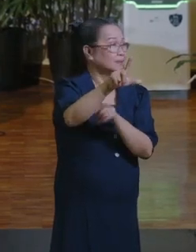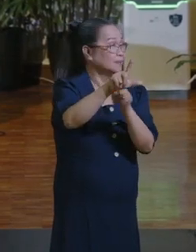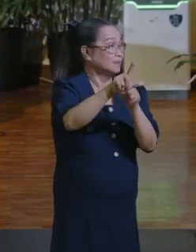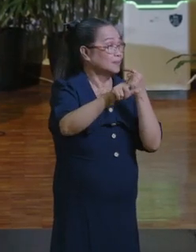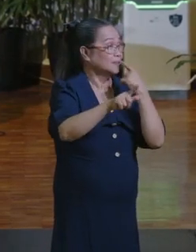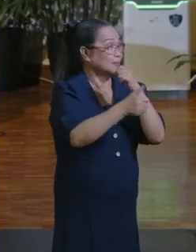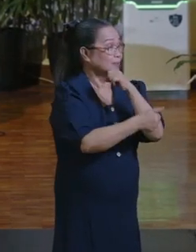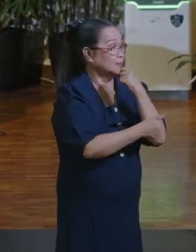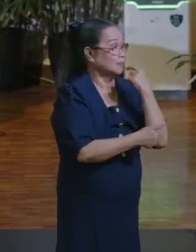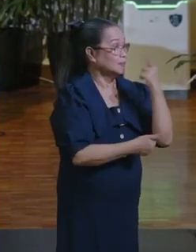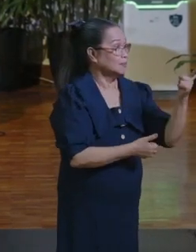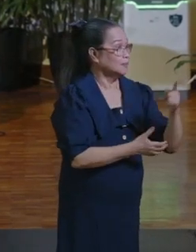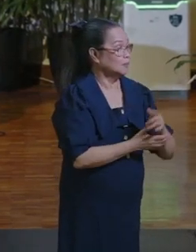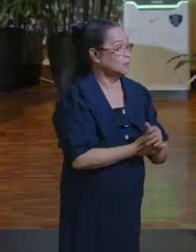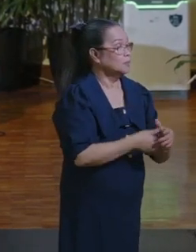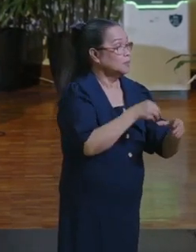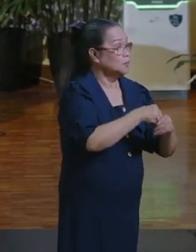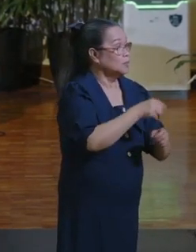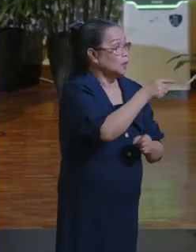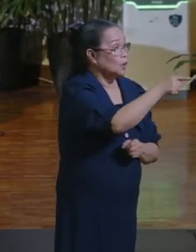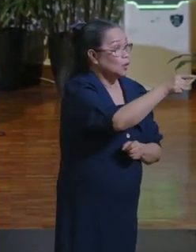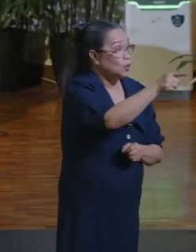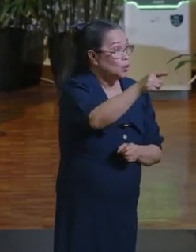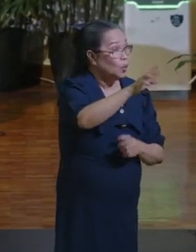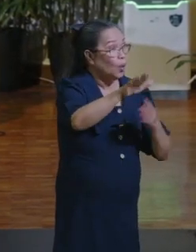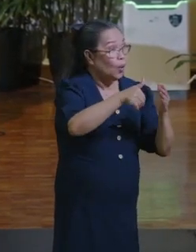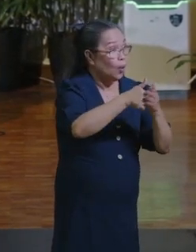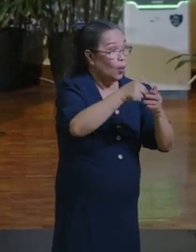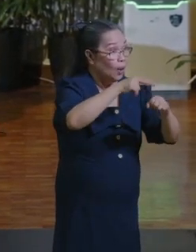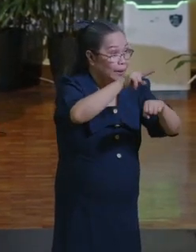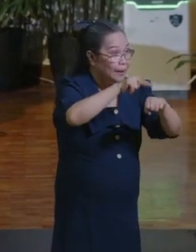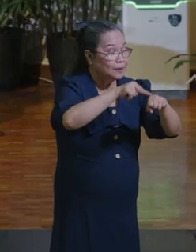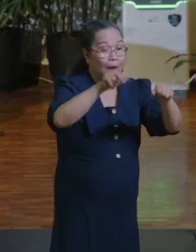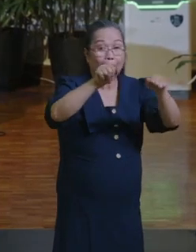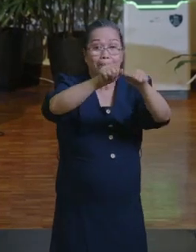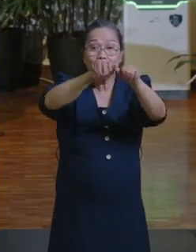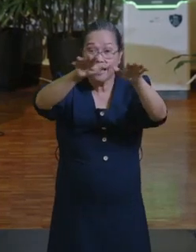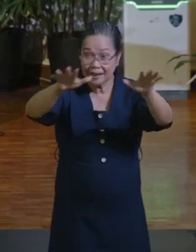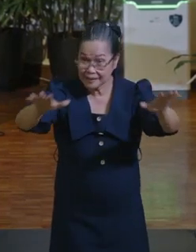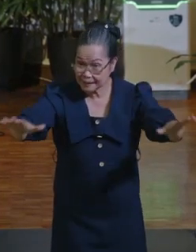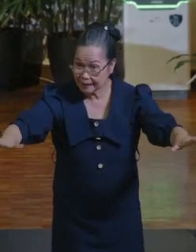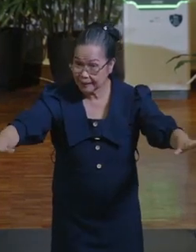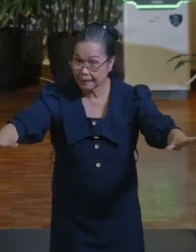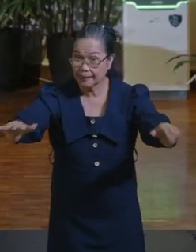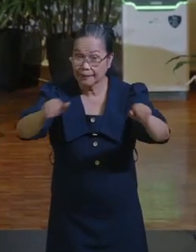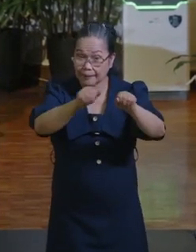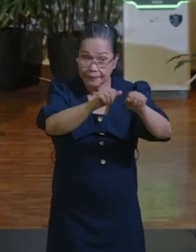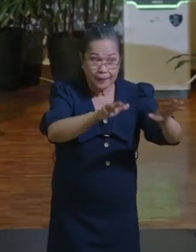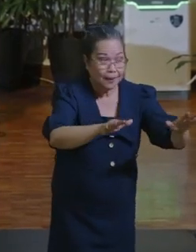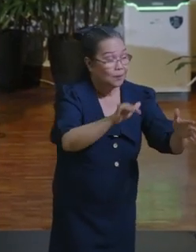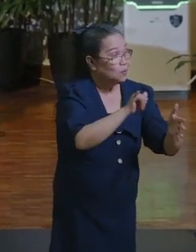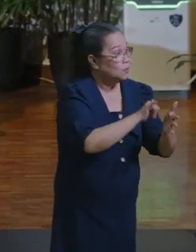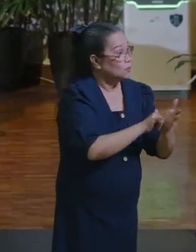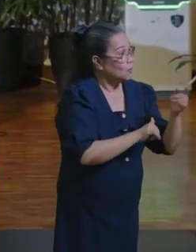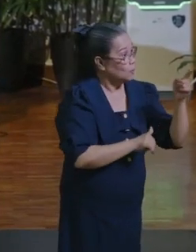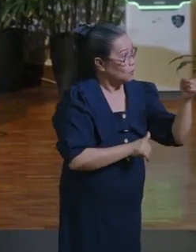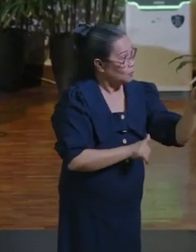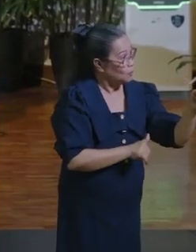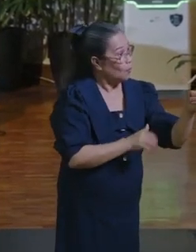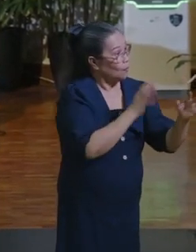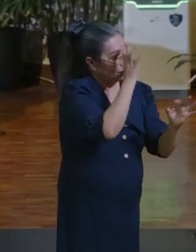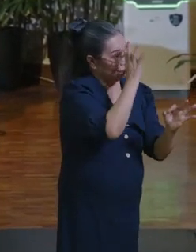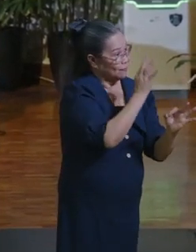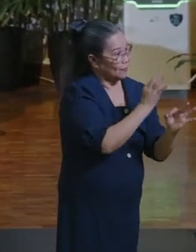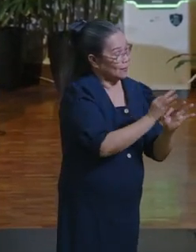Genesis 12:3, in you shall all the nations be blessed. So then, those who are of faith